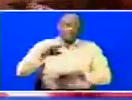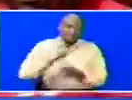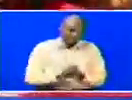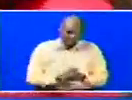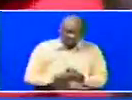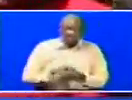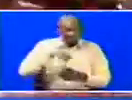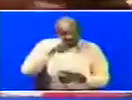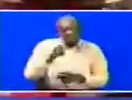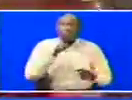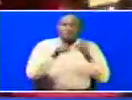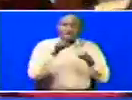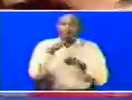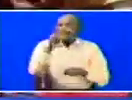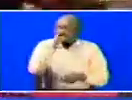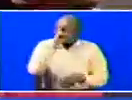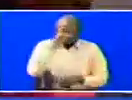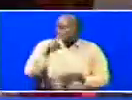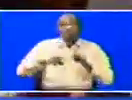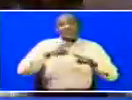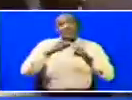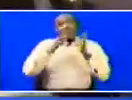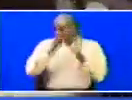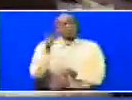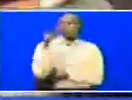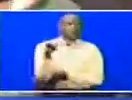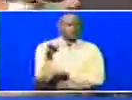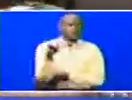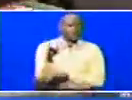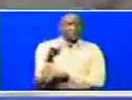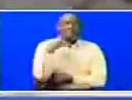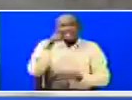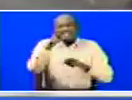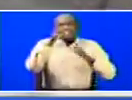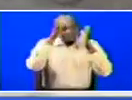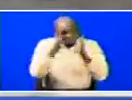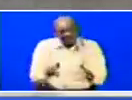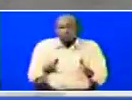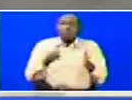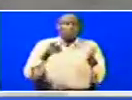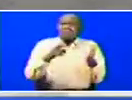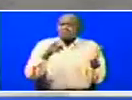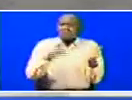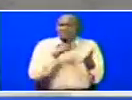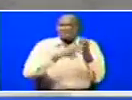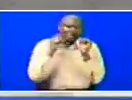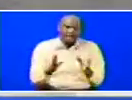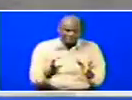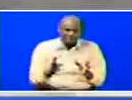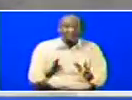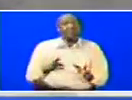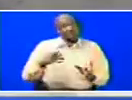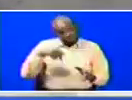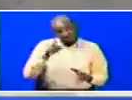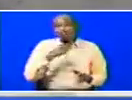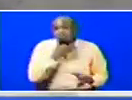hilo waliwalaumu maafisa wa polisi kwa kumuua Martin Kagwanja, wanayesisitiza kwamba hakuwa na lalama yoyote na kwamba